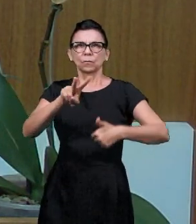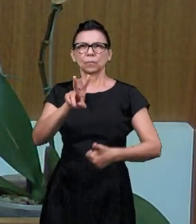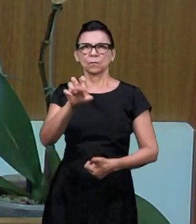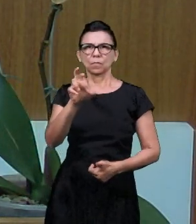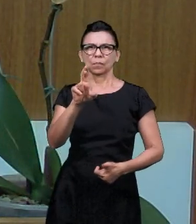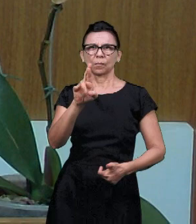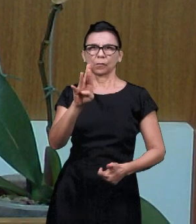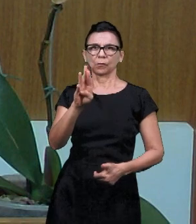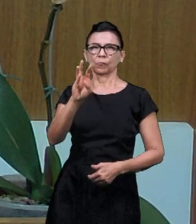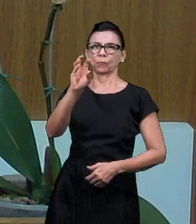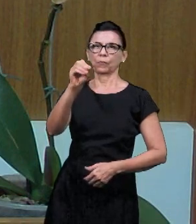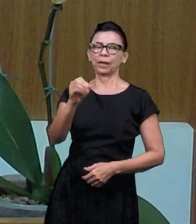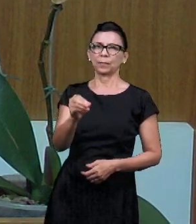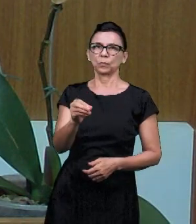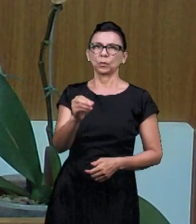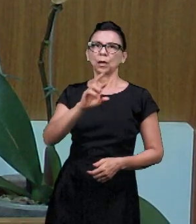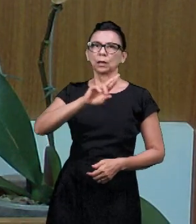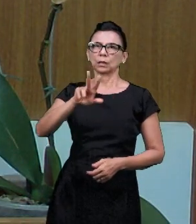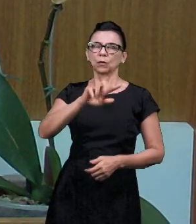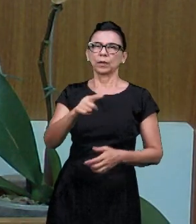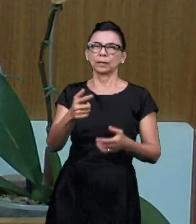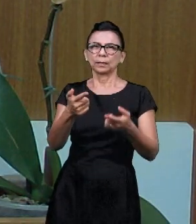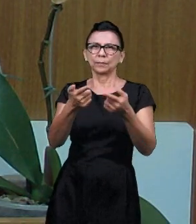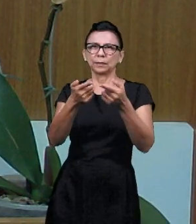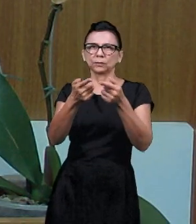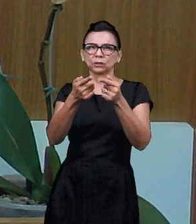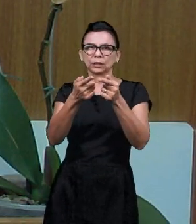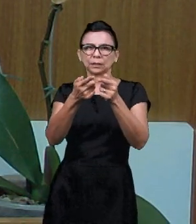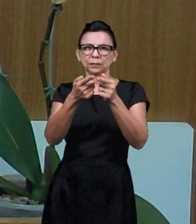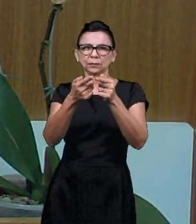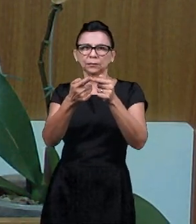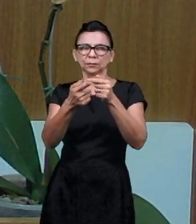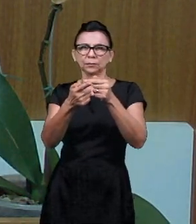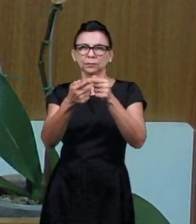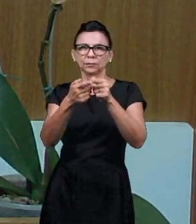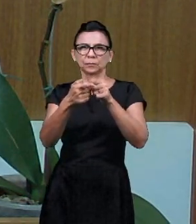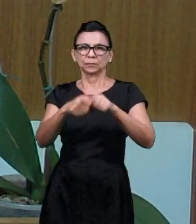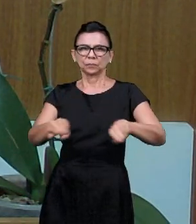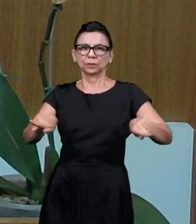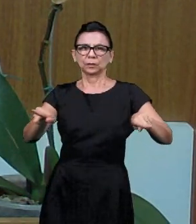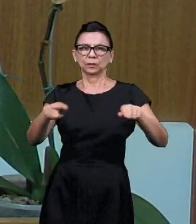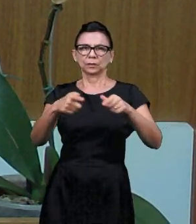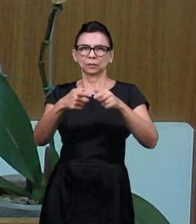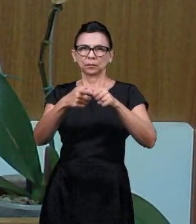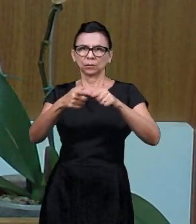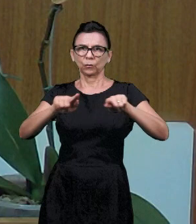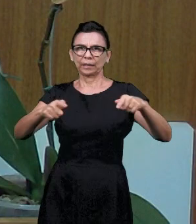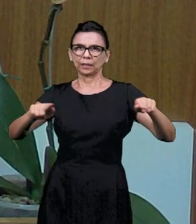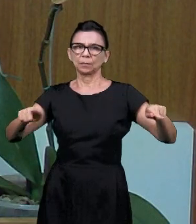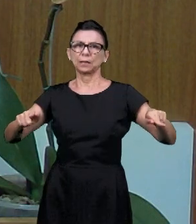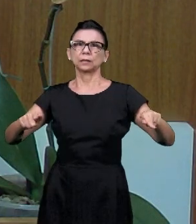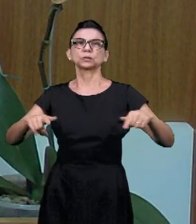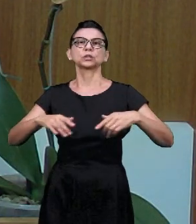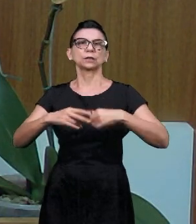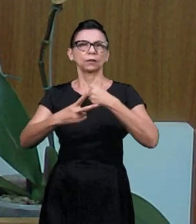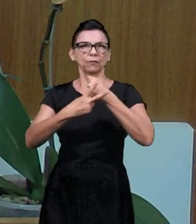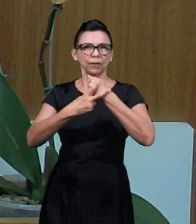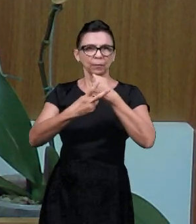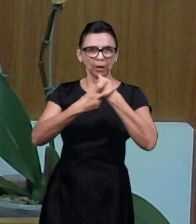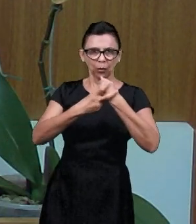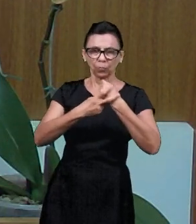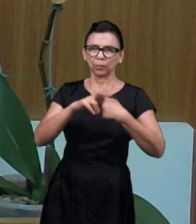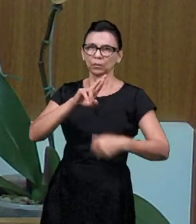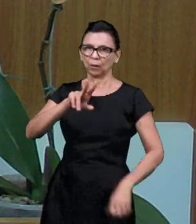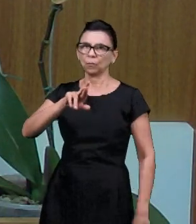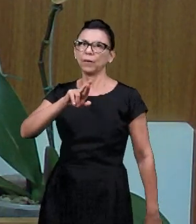mais on parle d'un pouvoir d'action. Donc on a la parole qui est le verbe. Au début